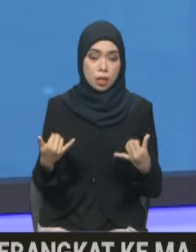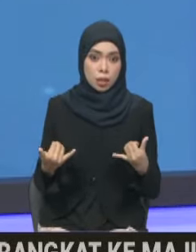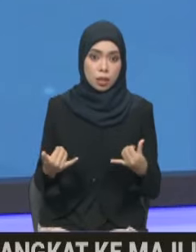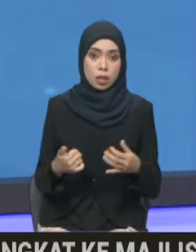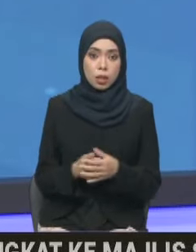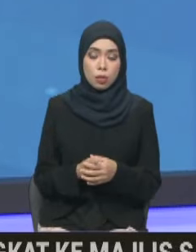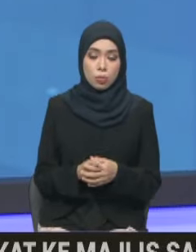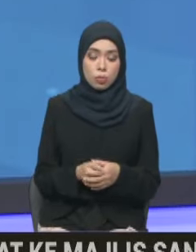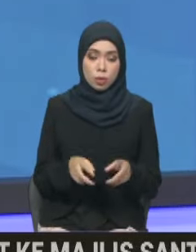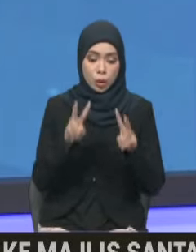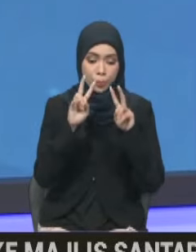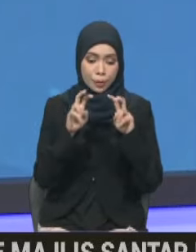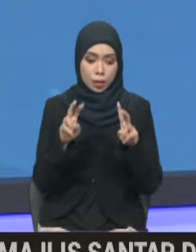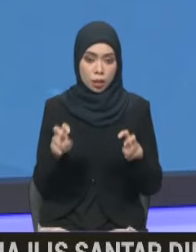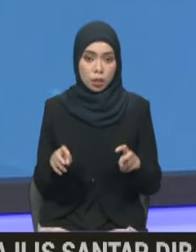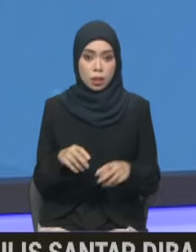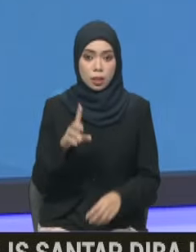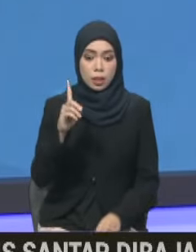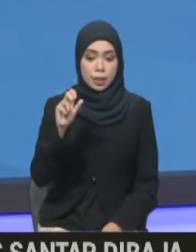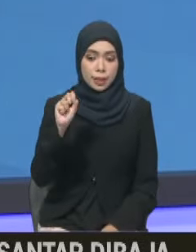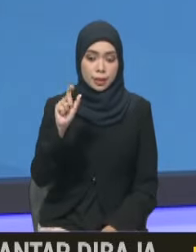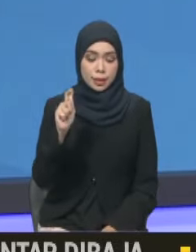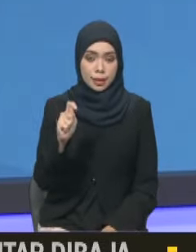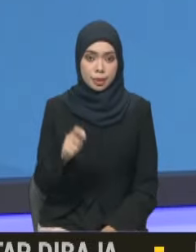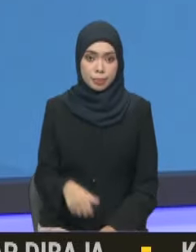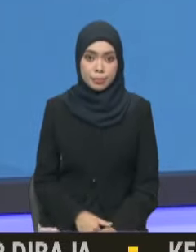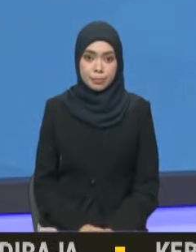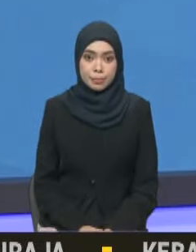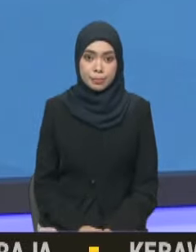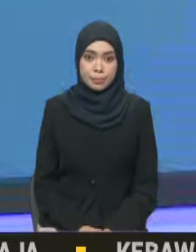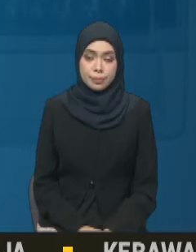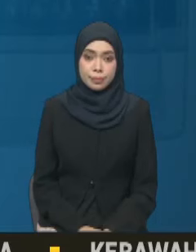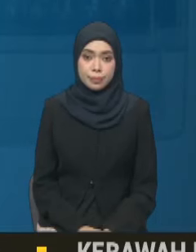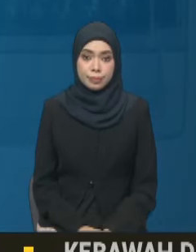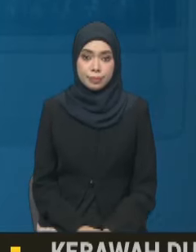pihak DST Network Sendirian Berhad DSTN.